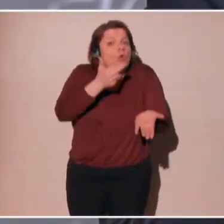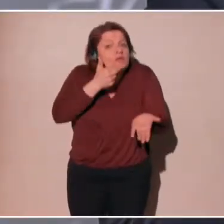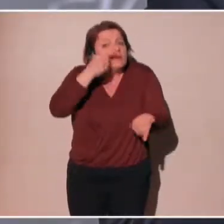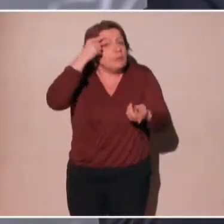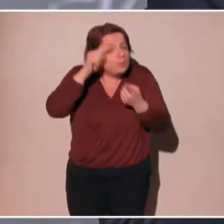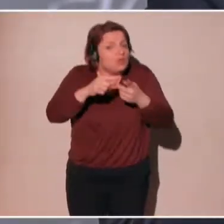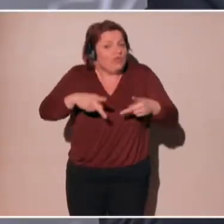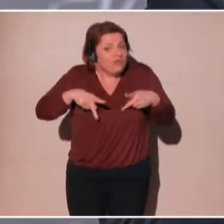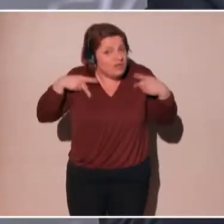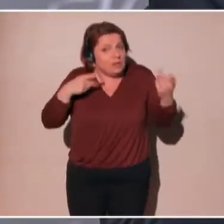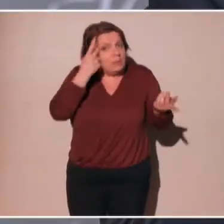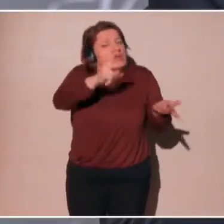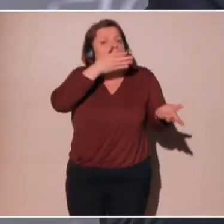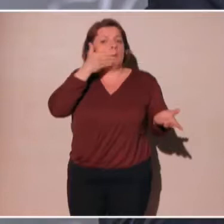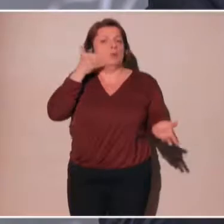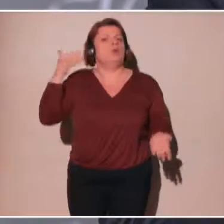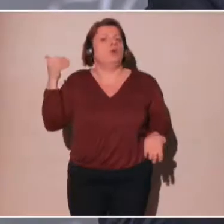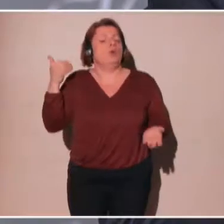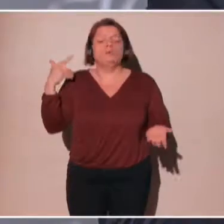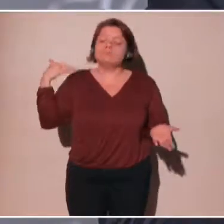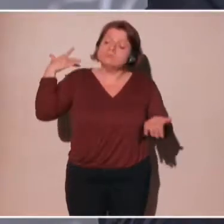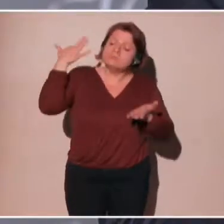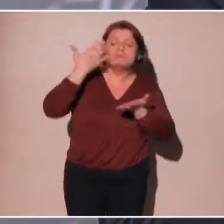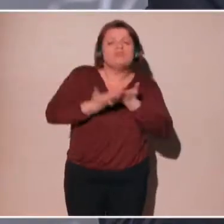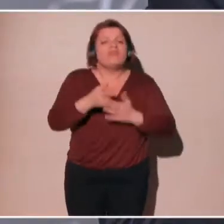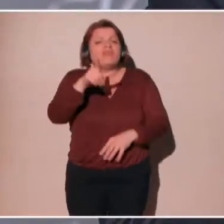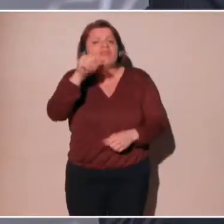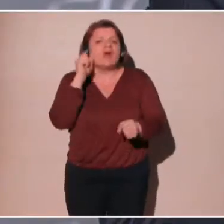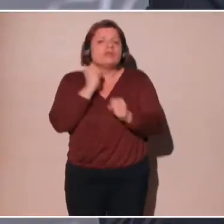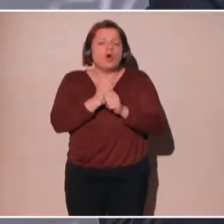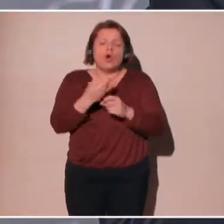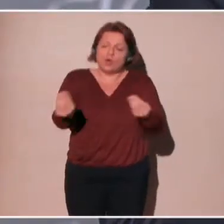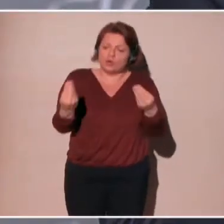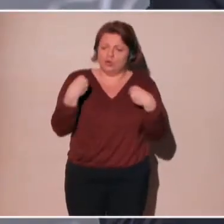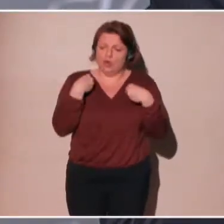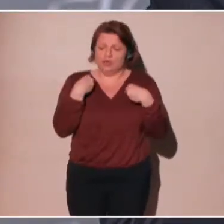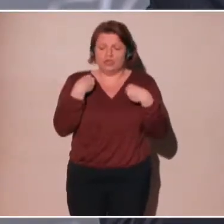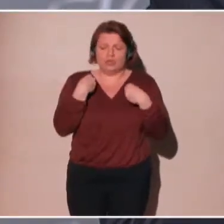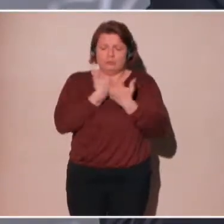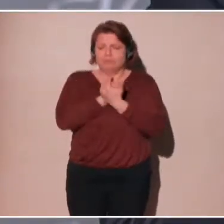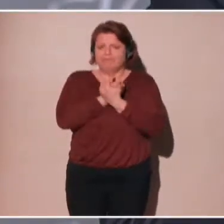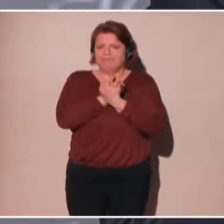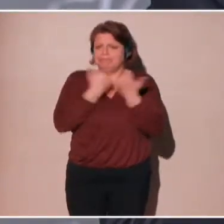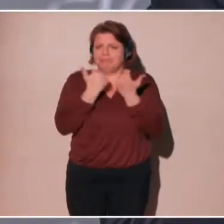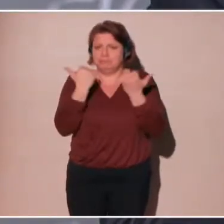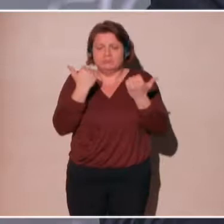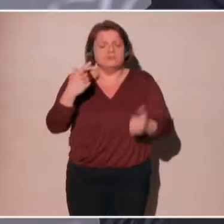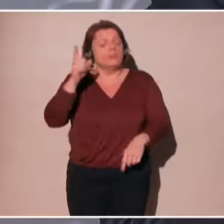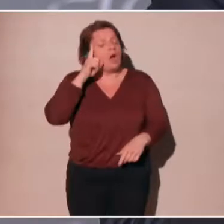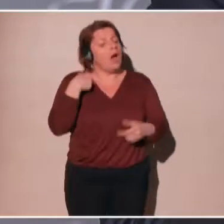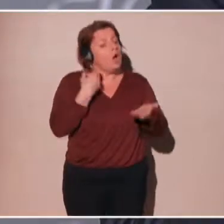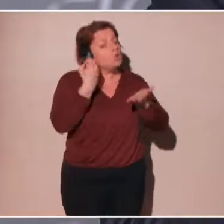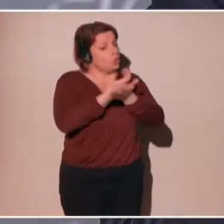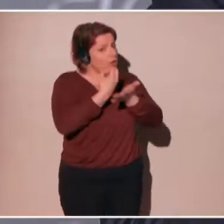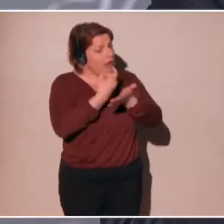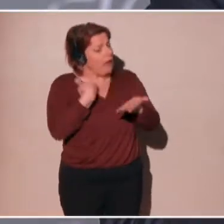Alors, ces 20 dernières années, on nous a donné un paradigme, à savoir que nous devons partager nos données gratuitement